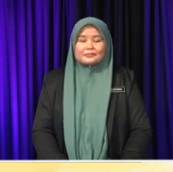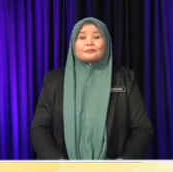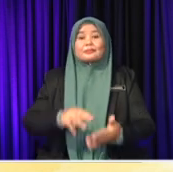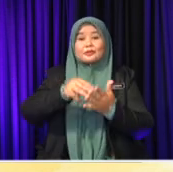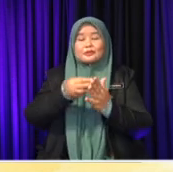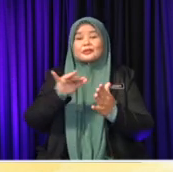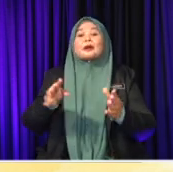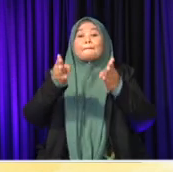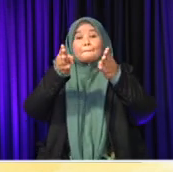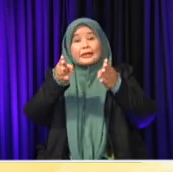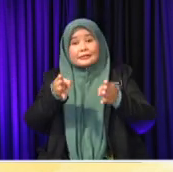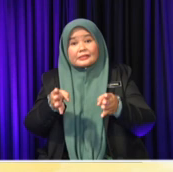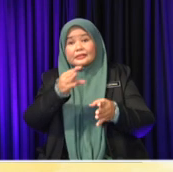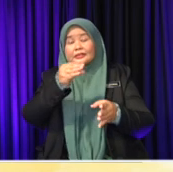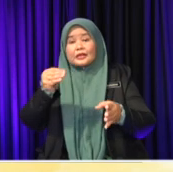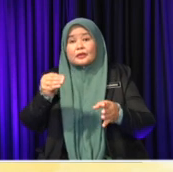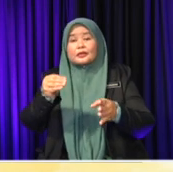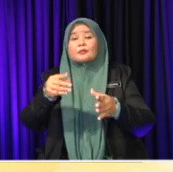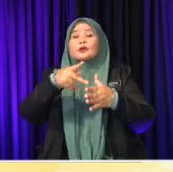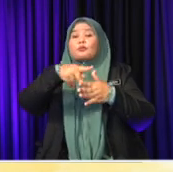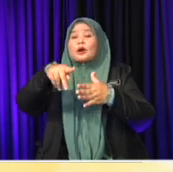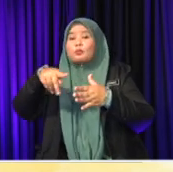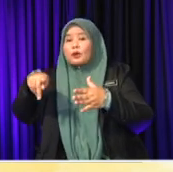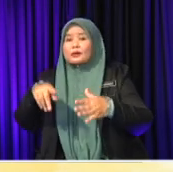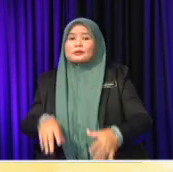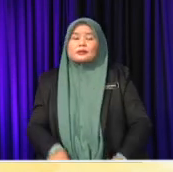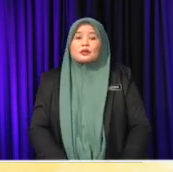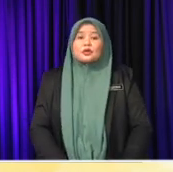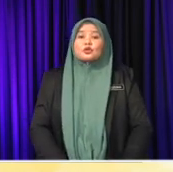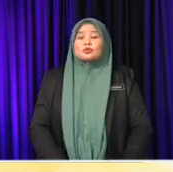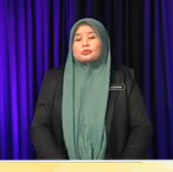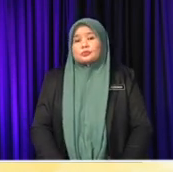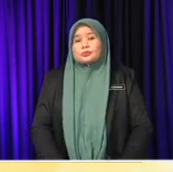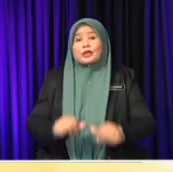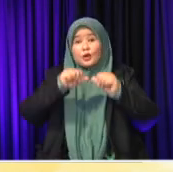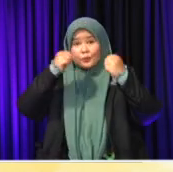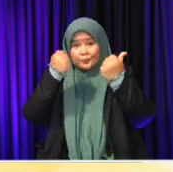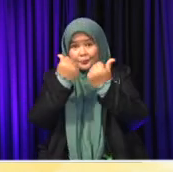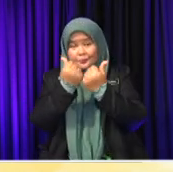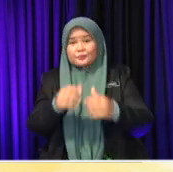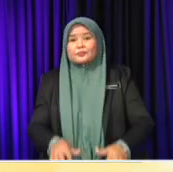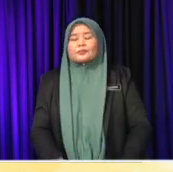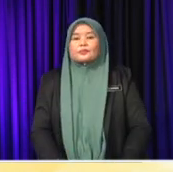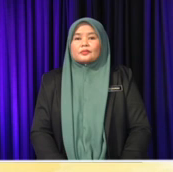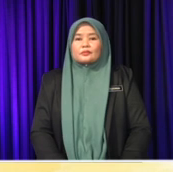bangsa dan berpua-pua suku kaum dan seterusnya